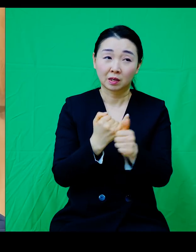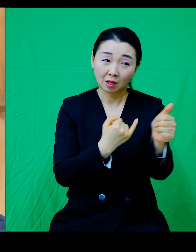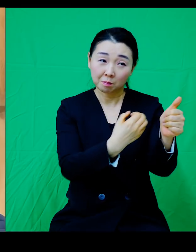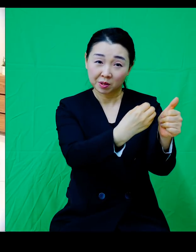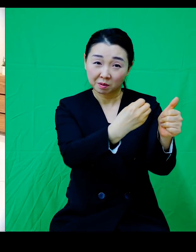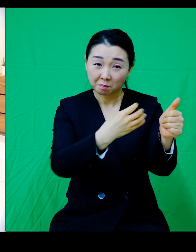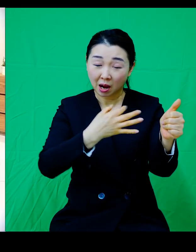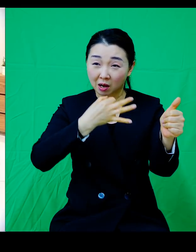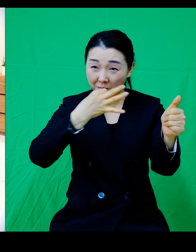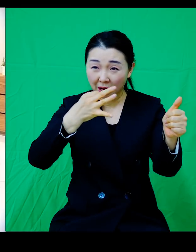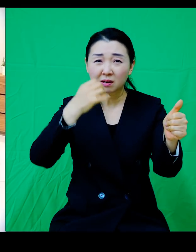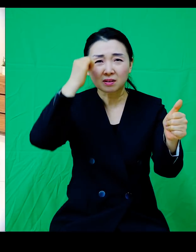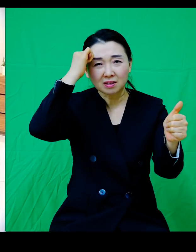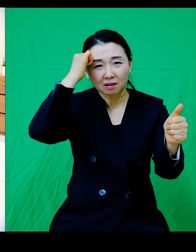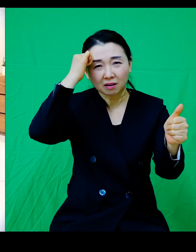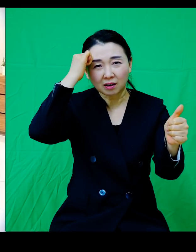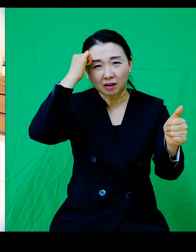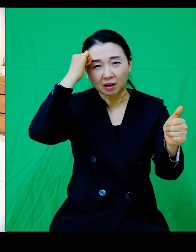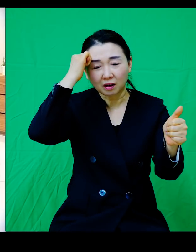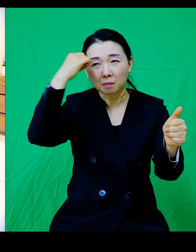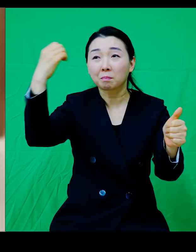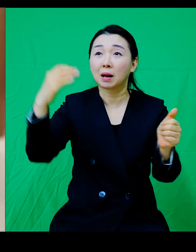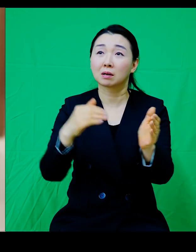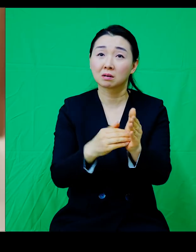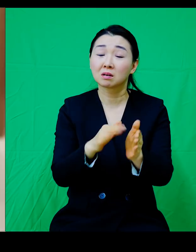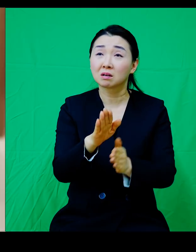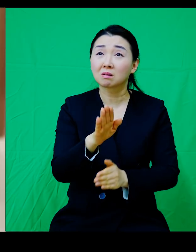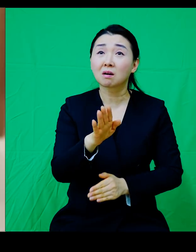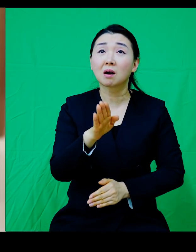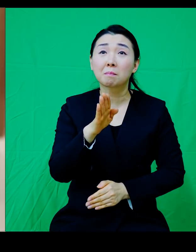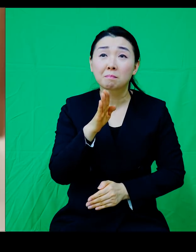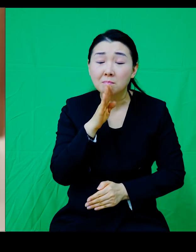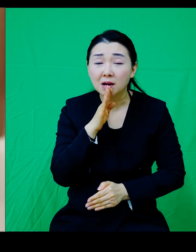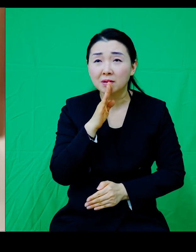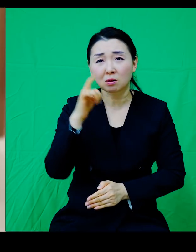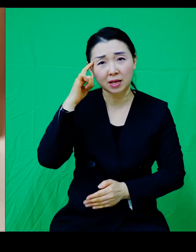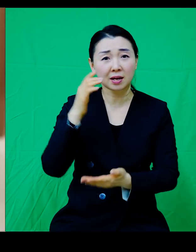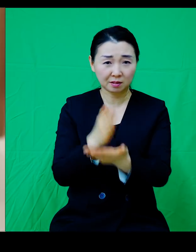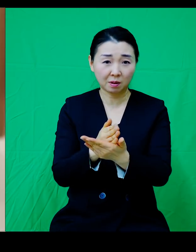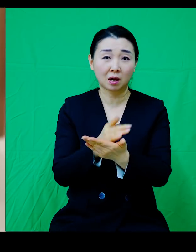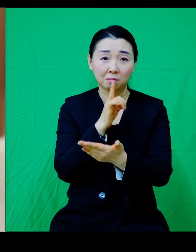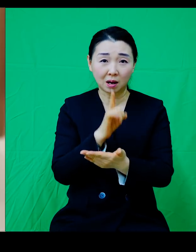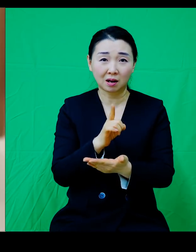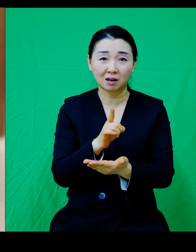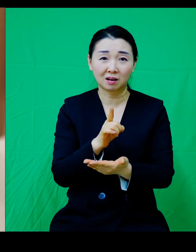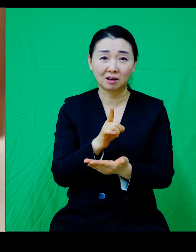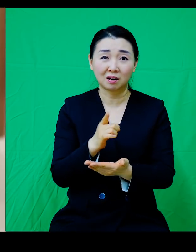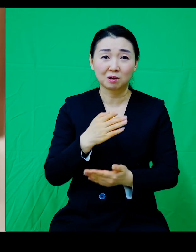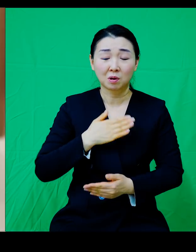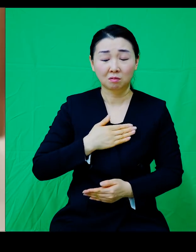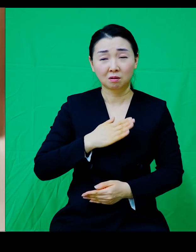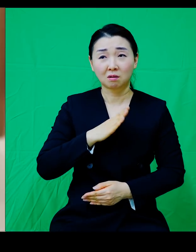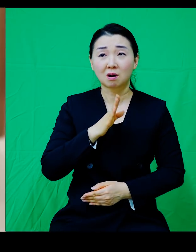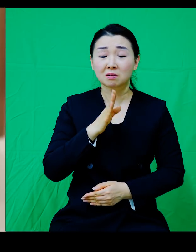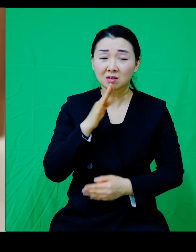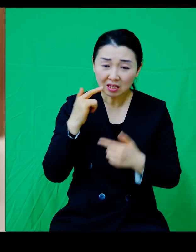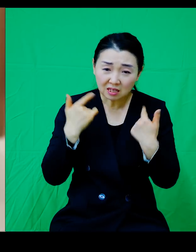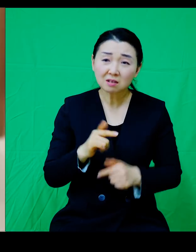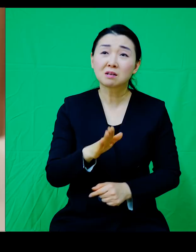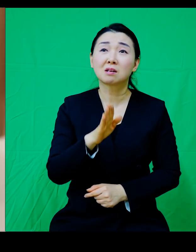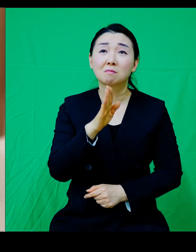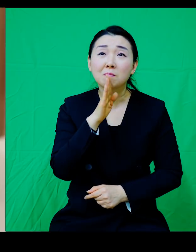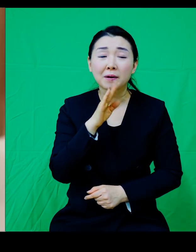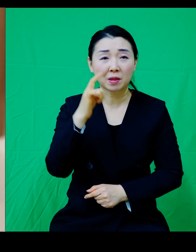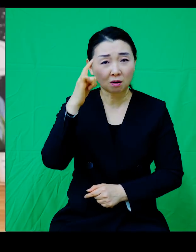음성을 기억하게 해주셨어요. 남편이 저한테 맨날 하던 말이 네. 네가 다 옳다고 생각하지 말라는 거였는데 그 말을 저는